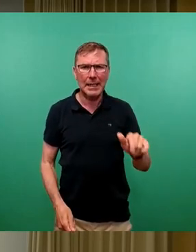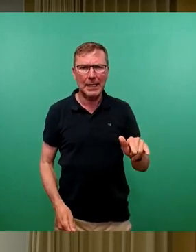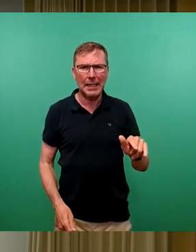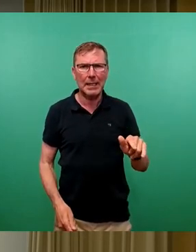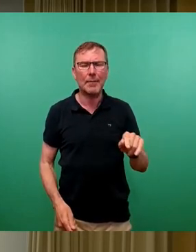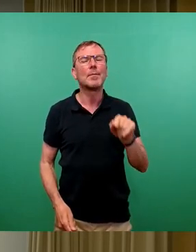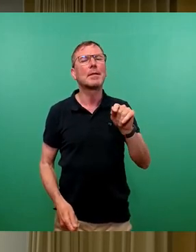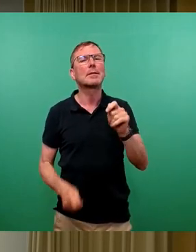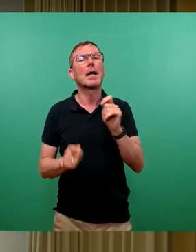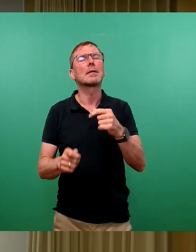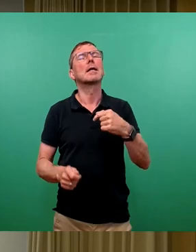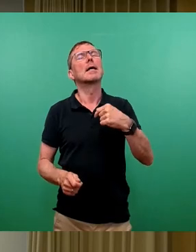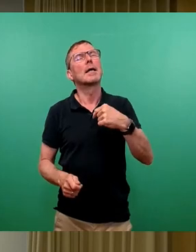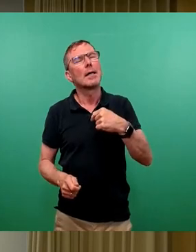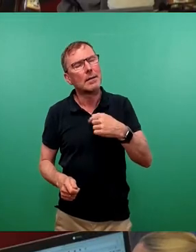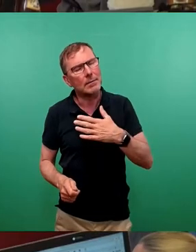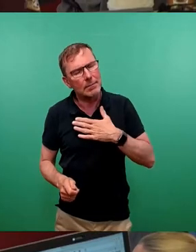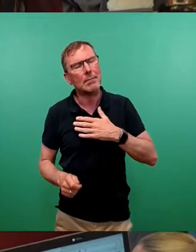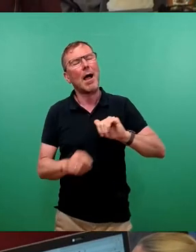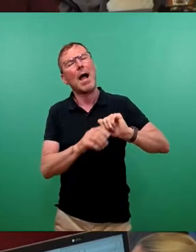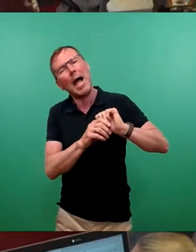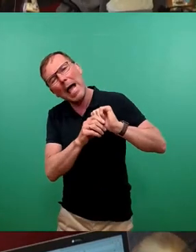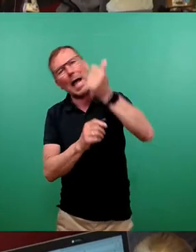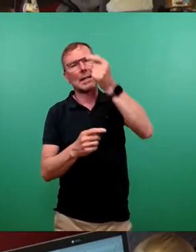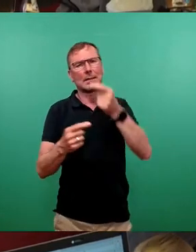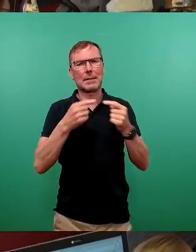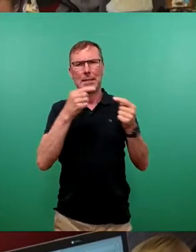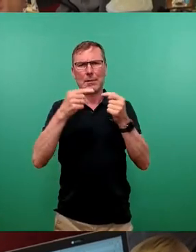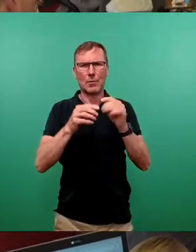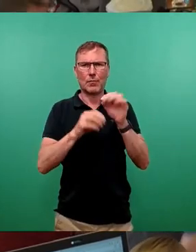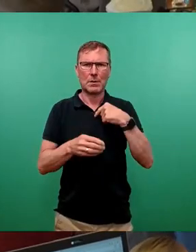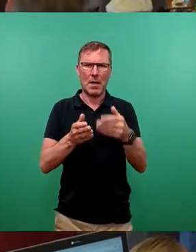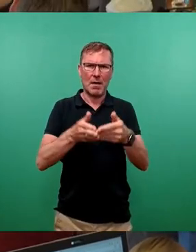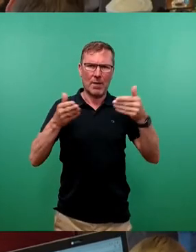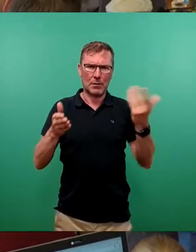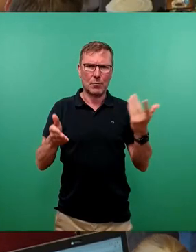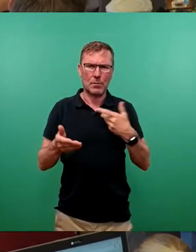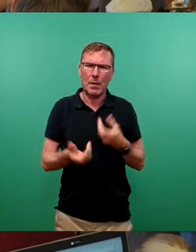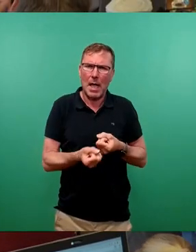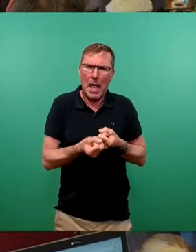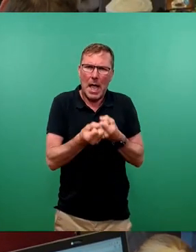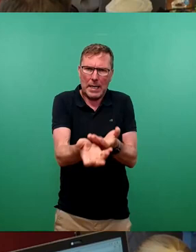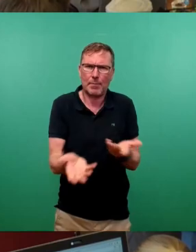den ich bei der allerersten Debatte hier für unsere Fraktion eigentlich mal eingebracht